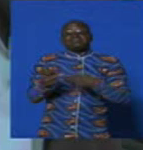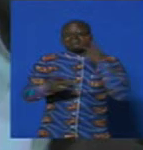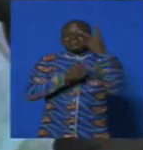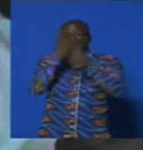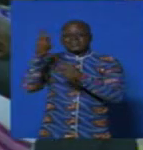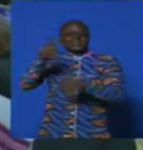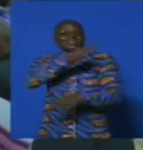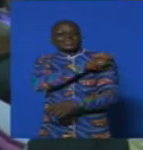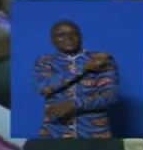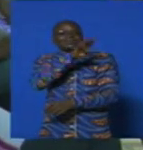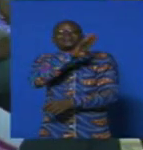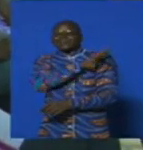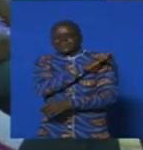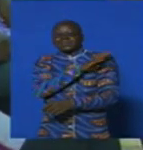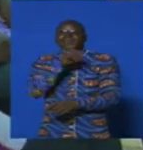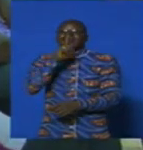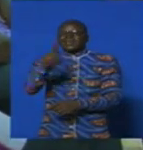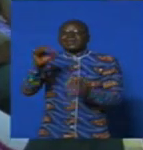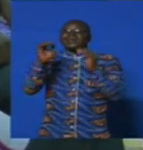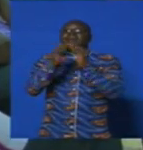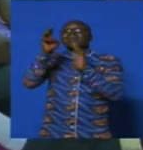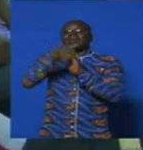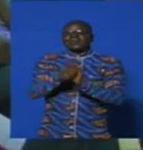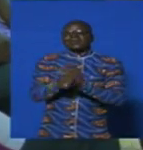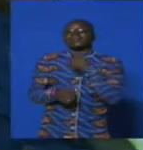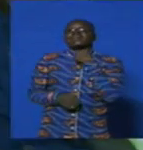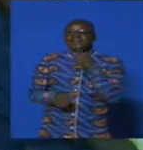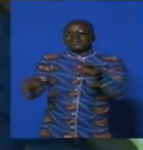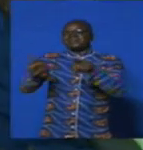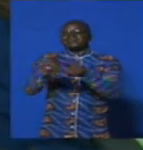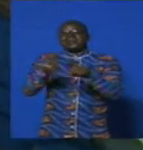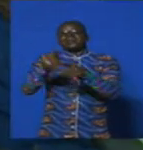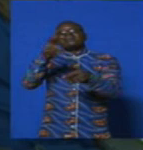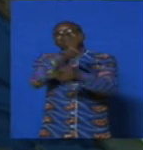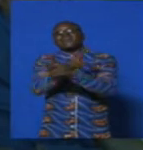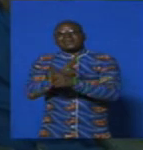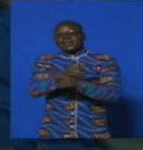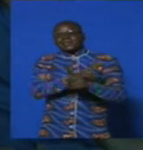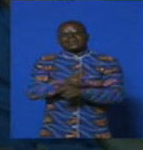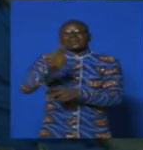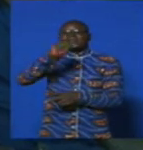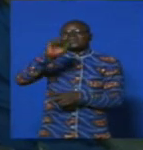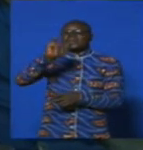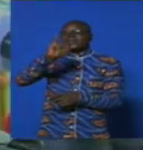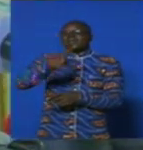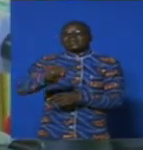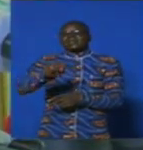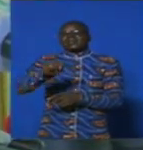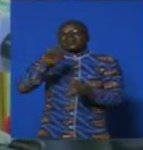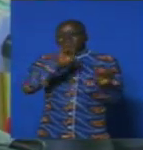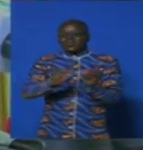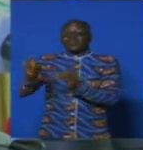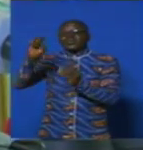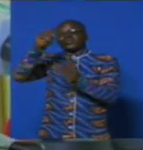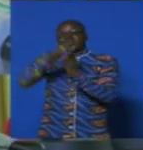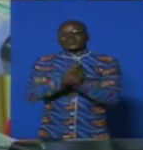Djibril Bassolé ont été également décriées, de même que la détention récente de Naïm Touré. L'opposition politique burkinabé attribue